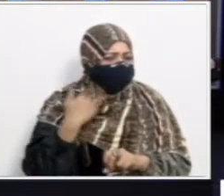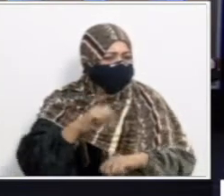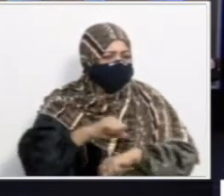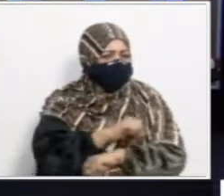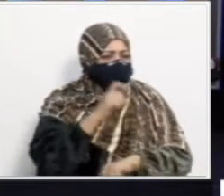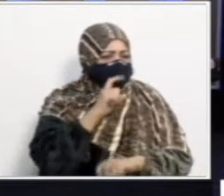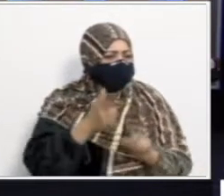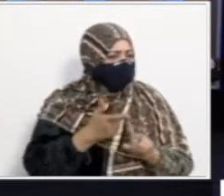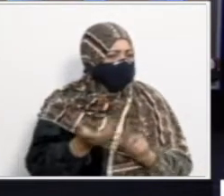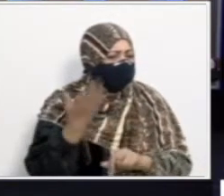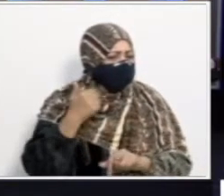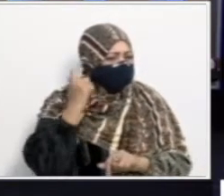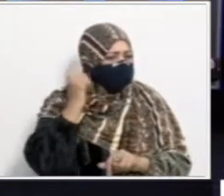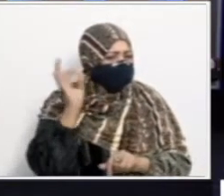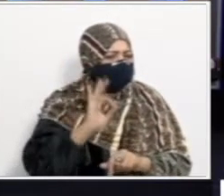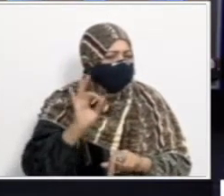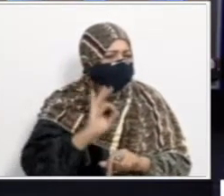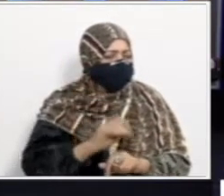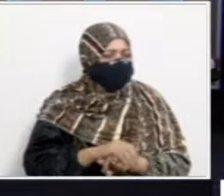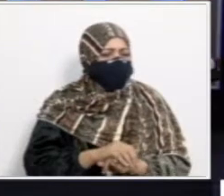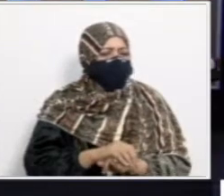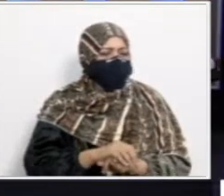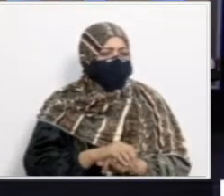الاخ علي من بنغازي.